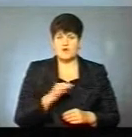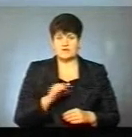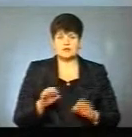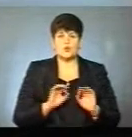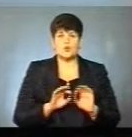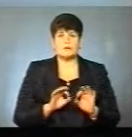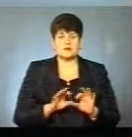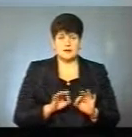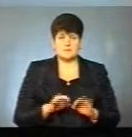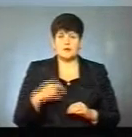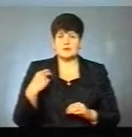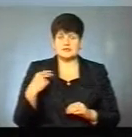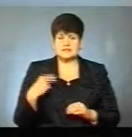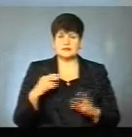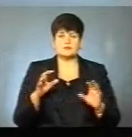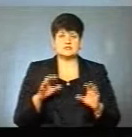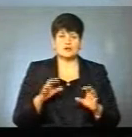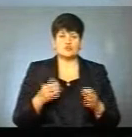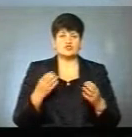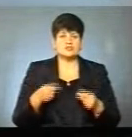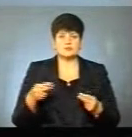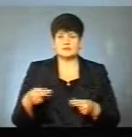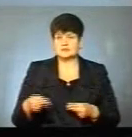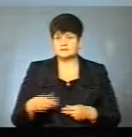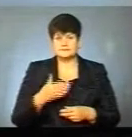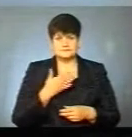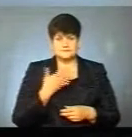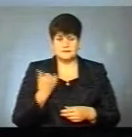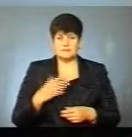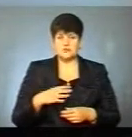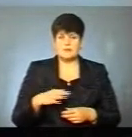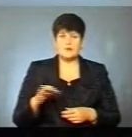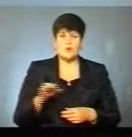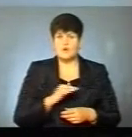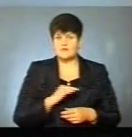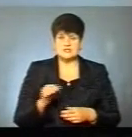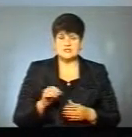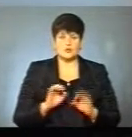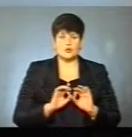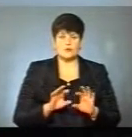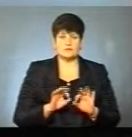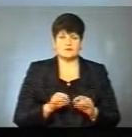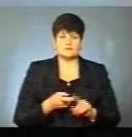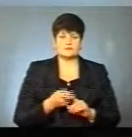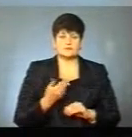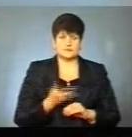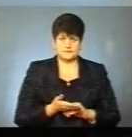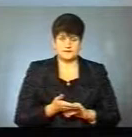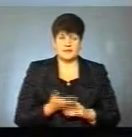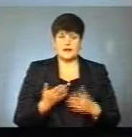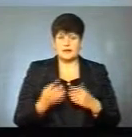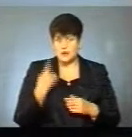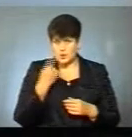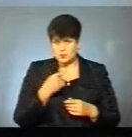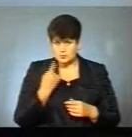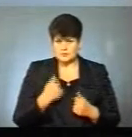коментаря, оскільки президентом закон ще не підписаний, скажімо так, ми чекаємо офіційних коментарів стосовно цього. Але особисто,